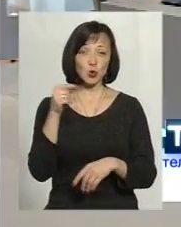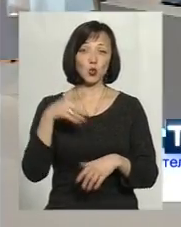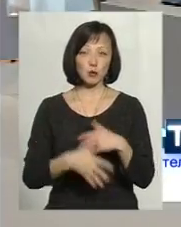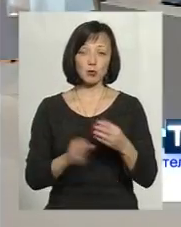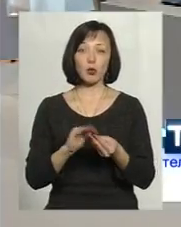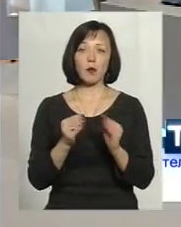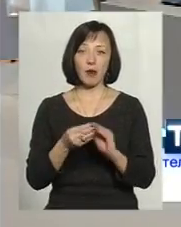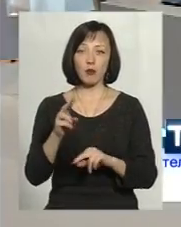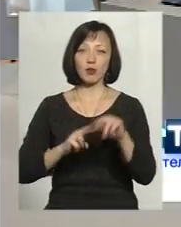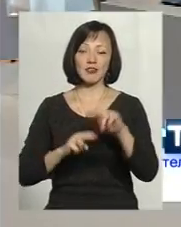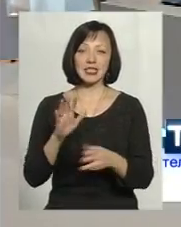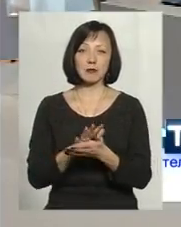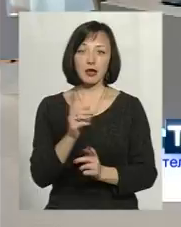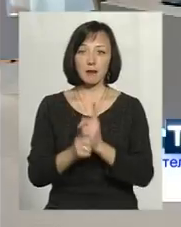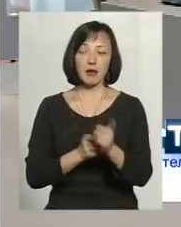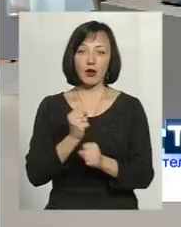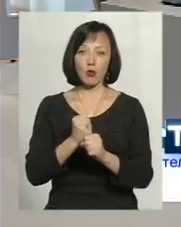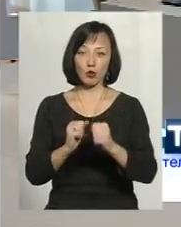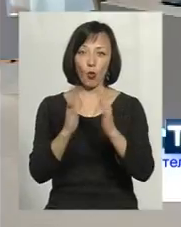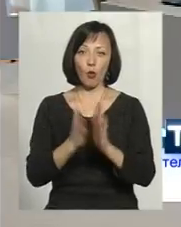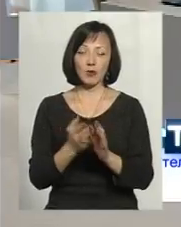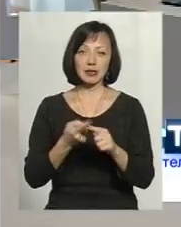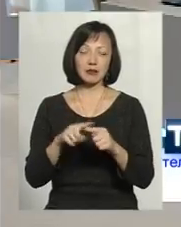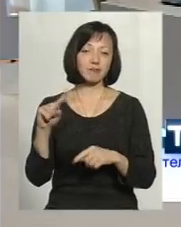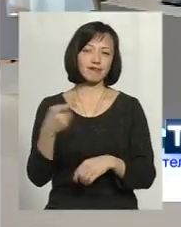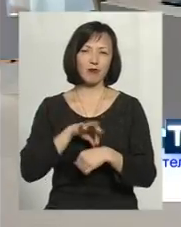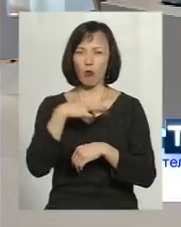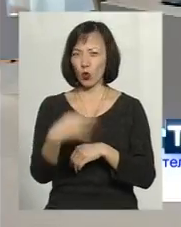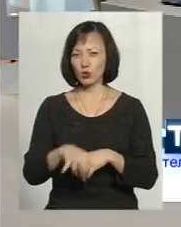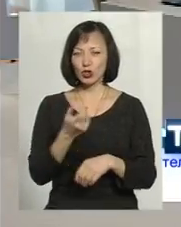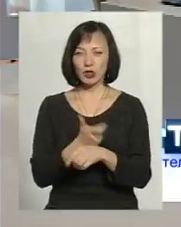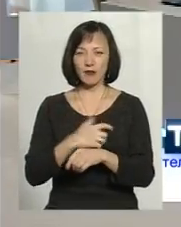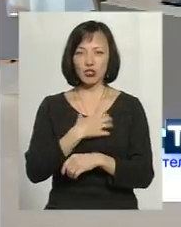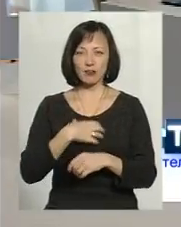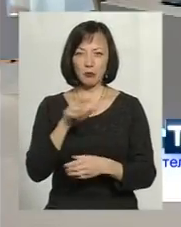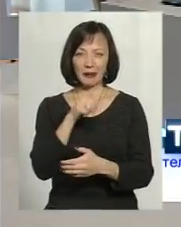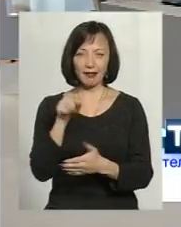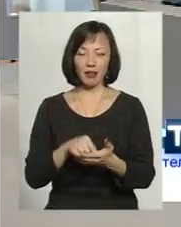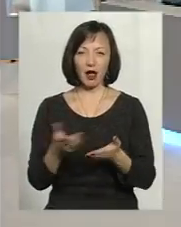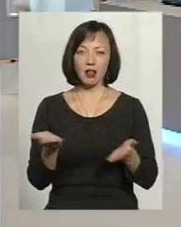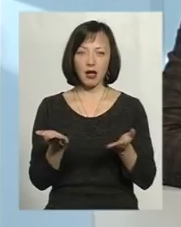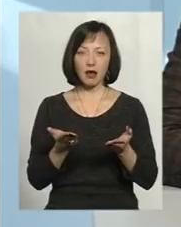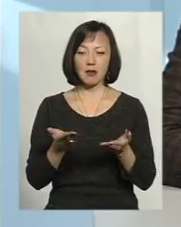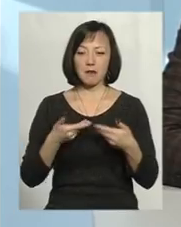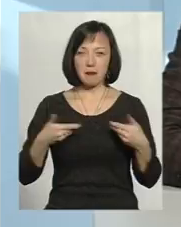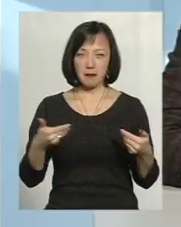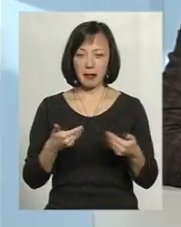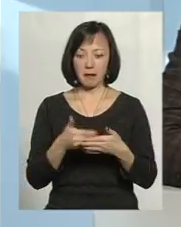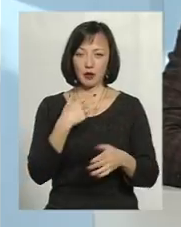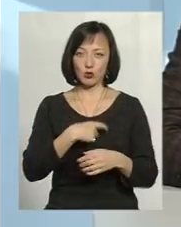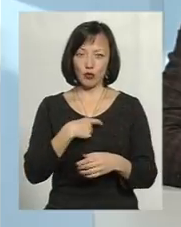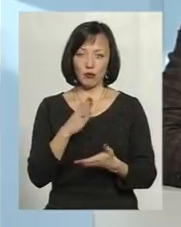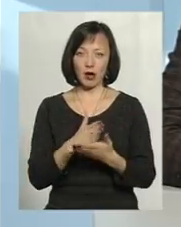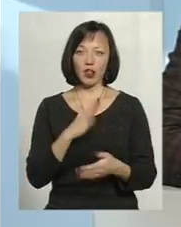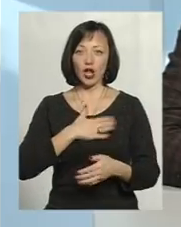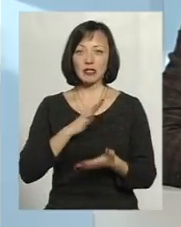що проблема будівництва сміттєприробного комплексу – це одне з найболючіших і найважливіших питань, яке ми перед собою ставимо, тому що